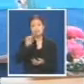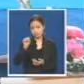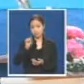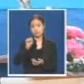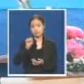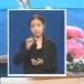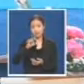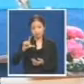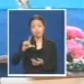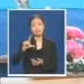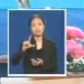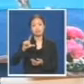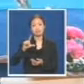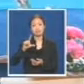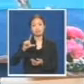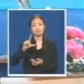309,400,000 บาท